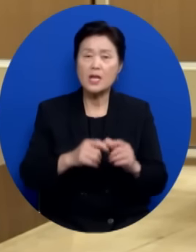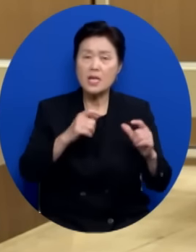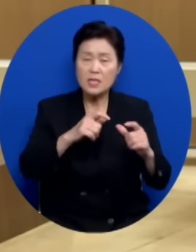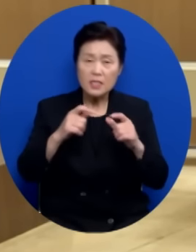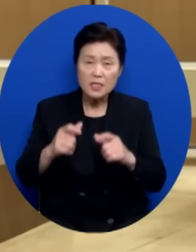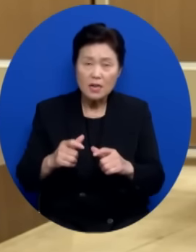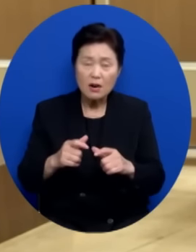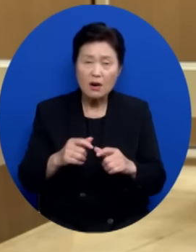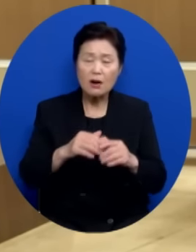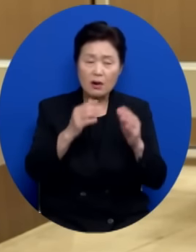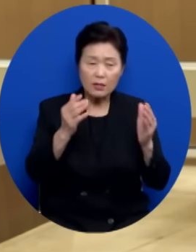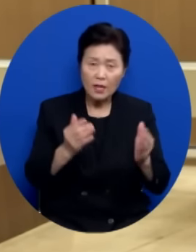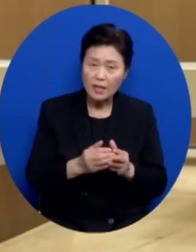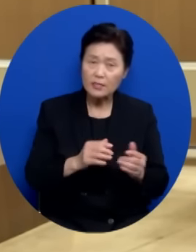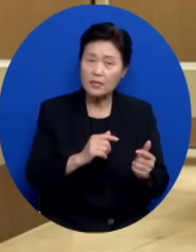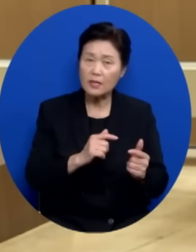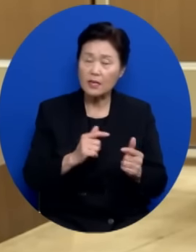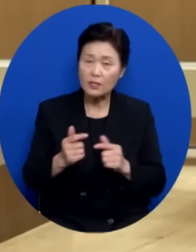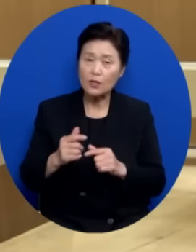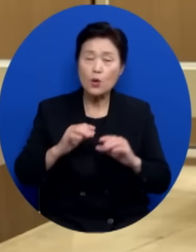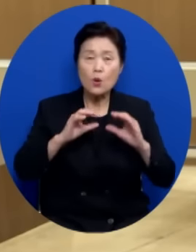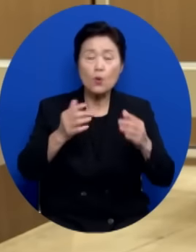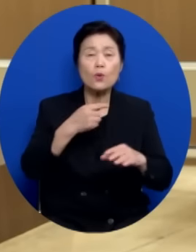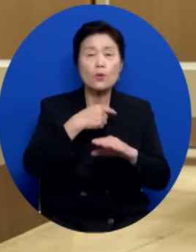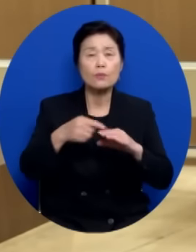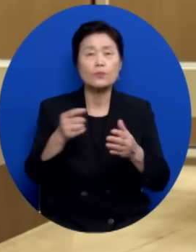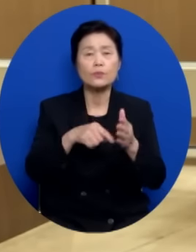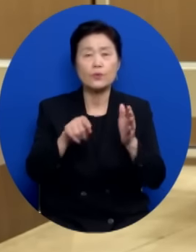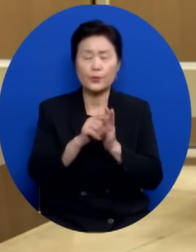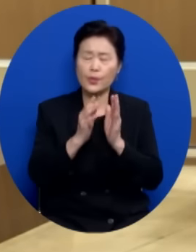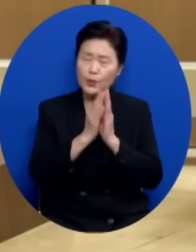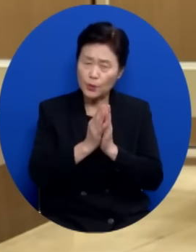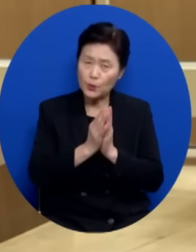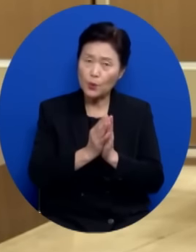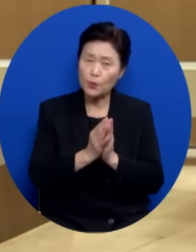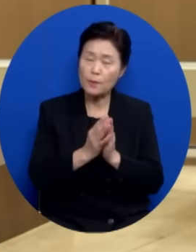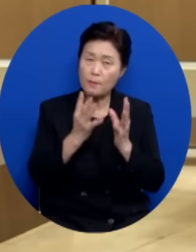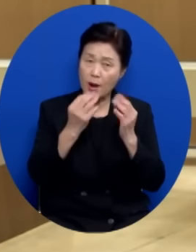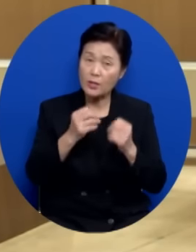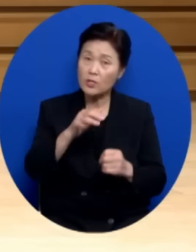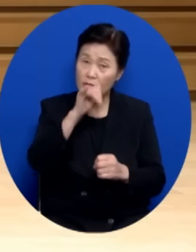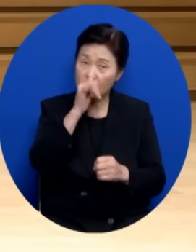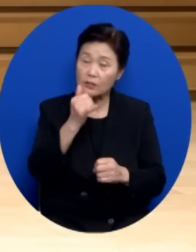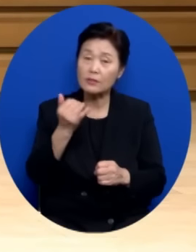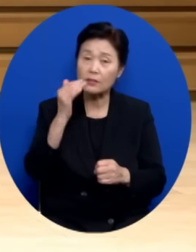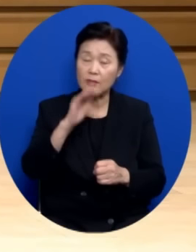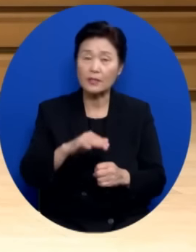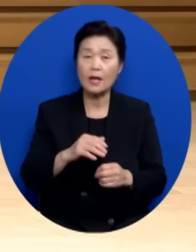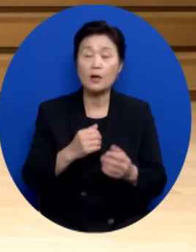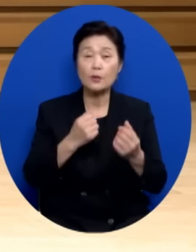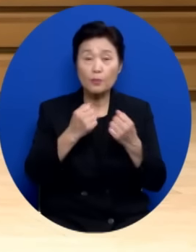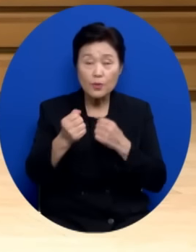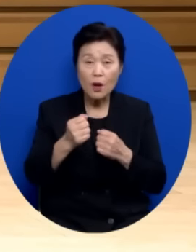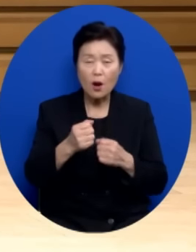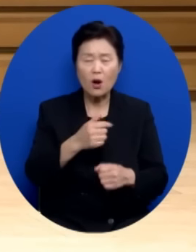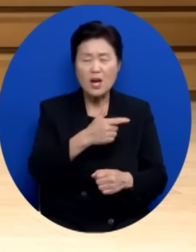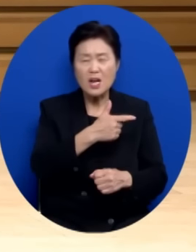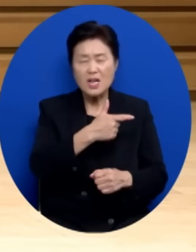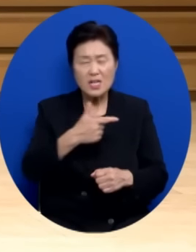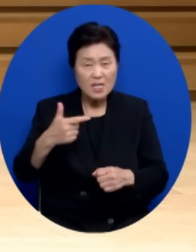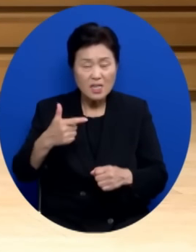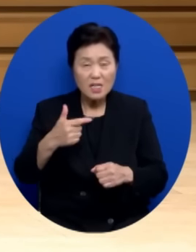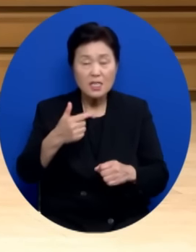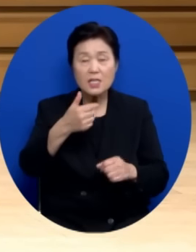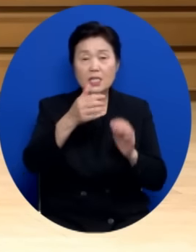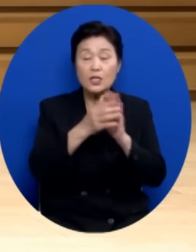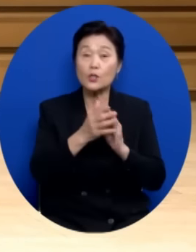지역이나 단체별로 국가와 민족을 위한 기도회는 많이 있어 왔습니다. 그럼에도 불구하고 이러한 대형